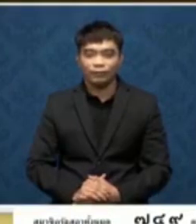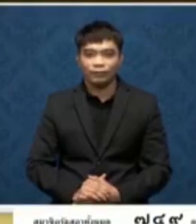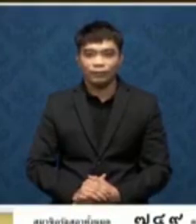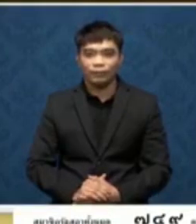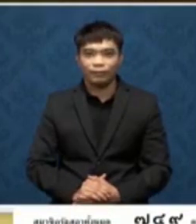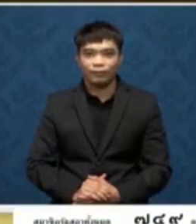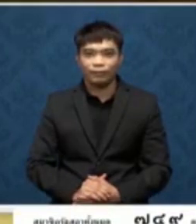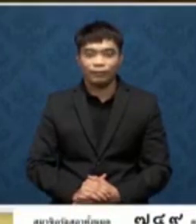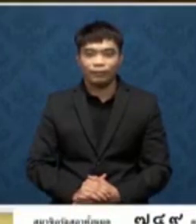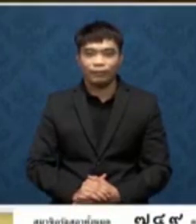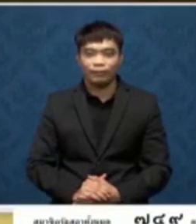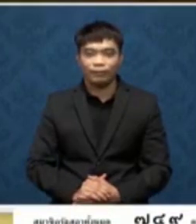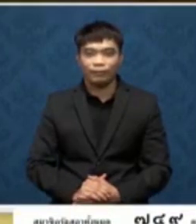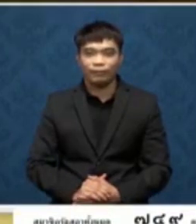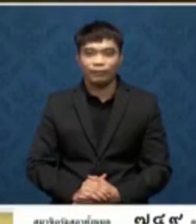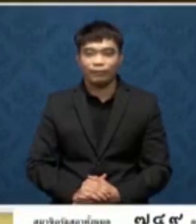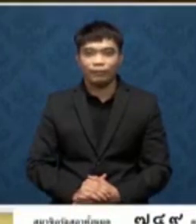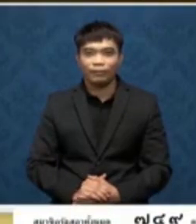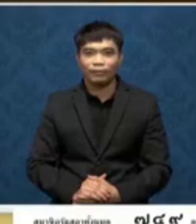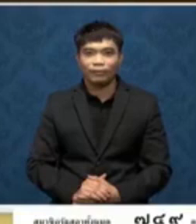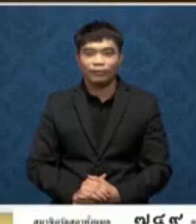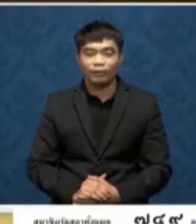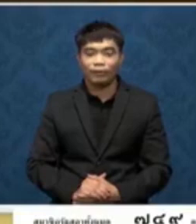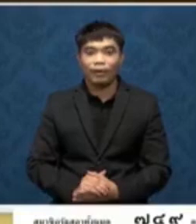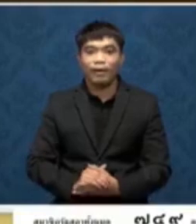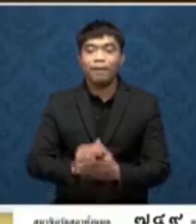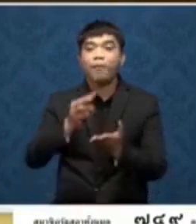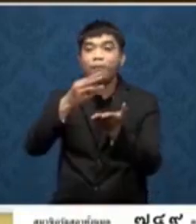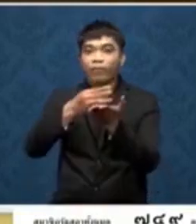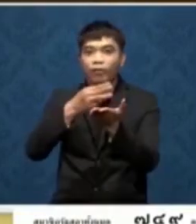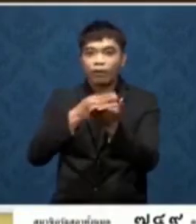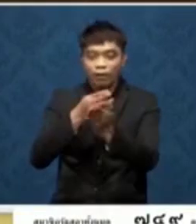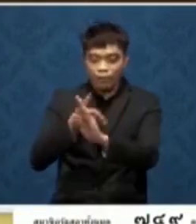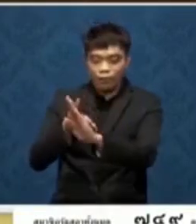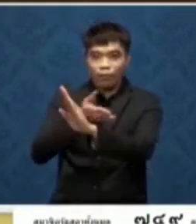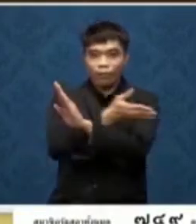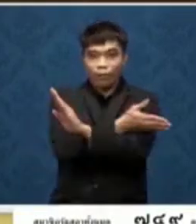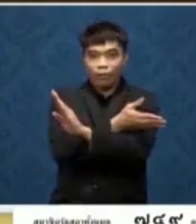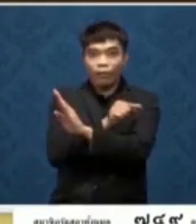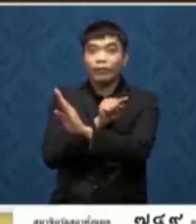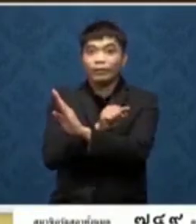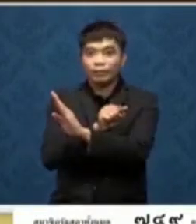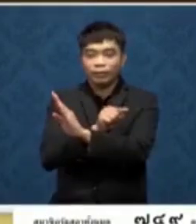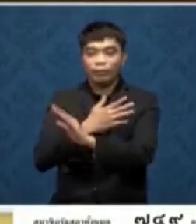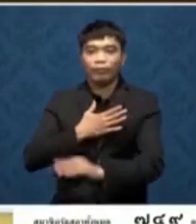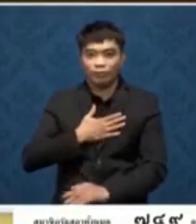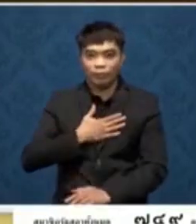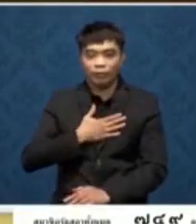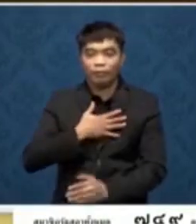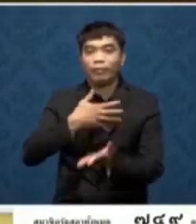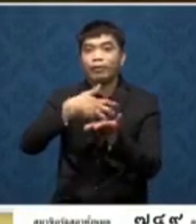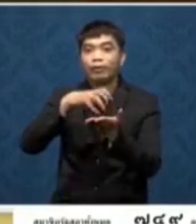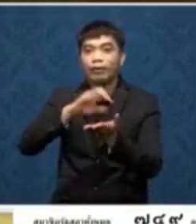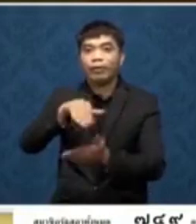ก่อนที่จะเข้าสู่ระเบียบวาระผมมีเรื่องที่จะแ